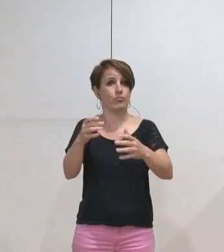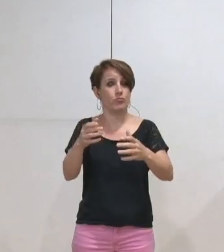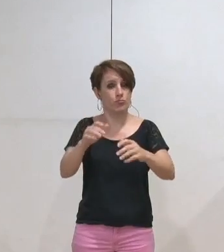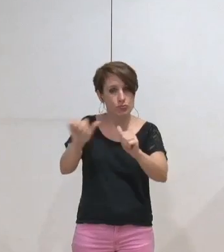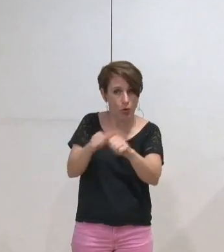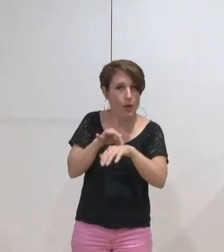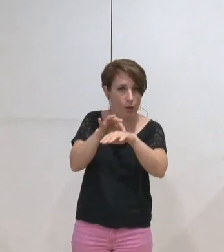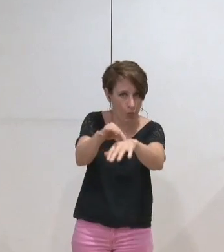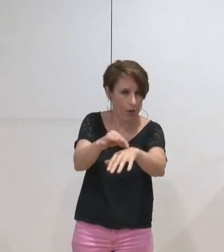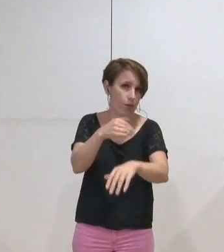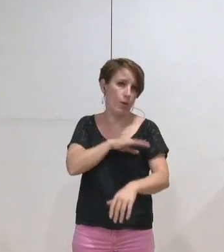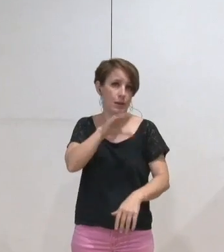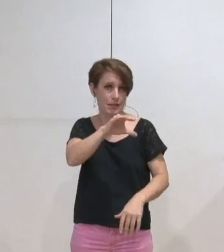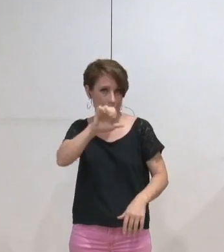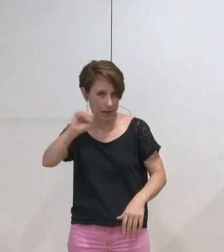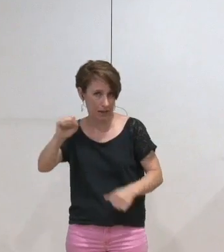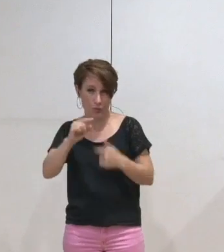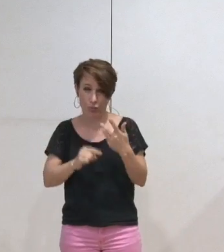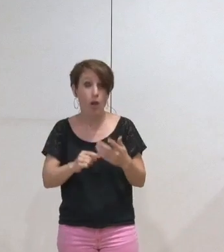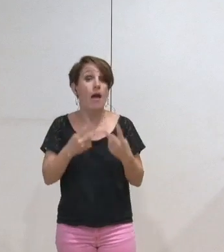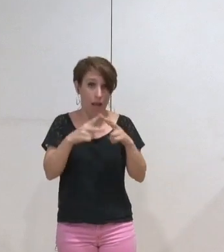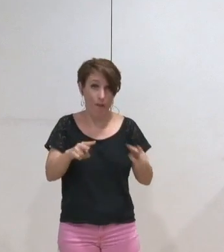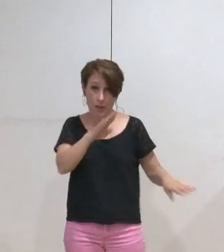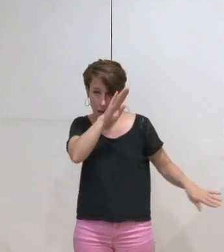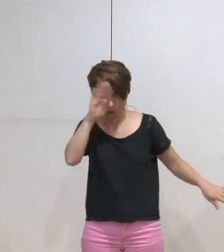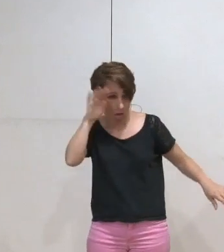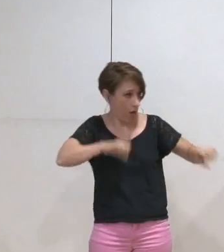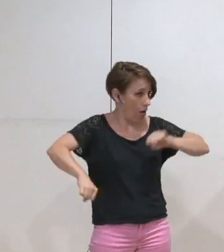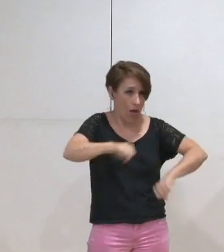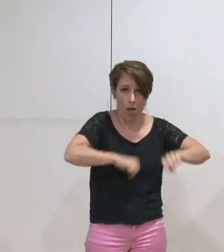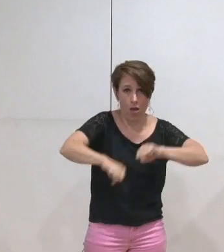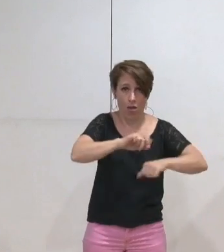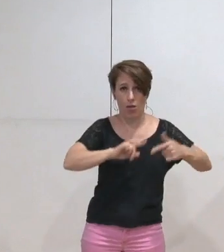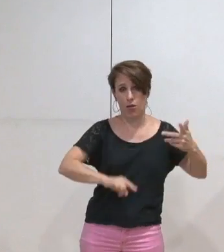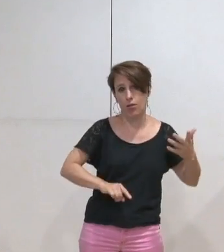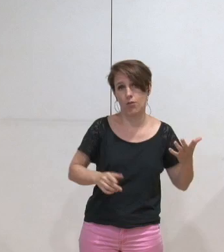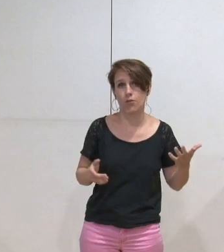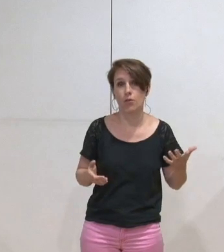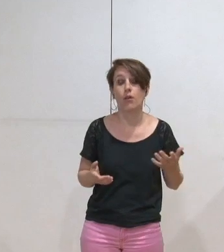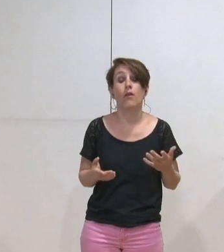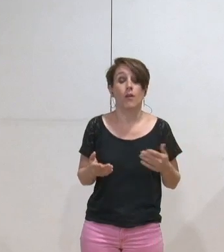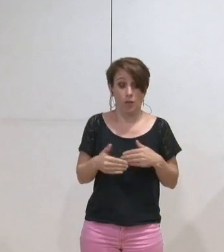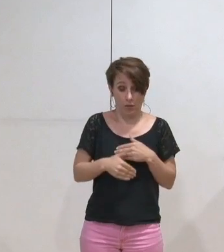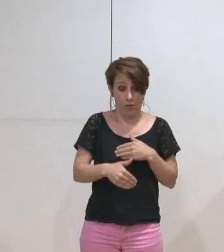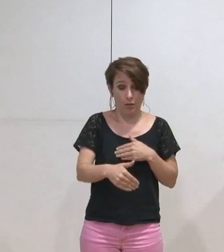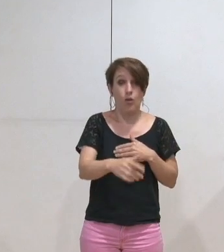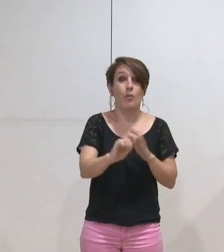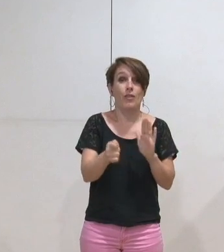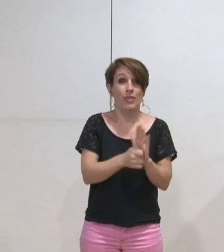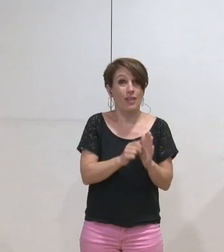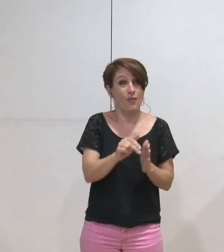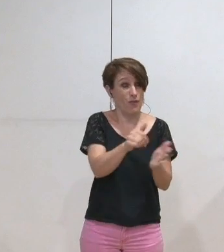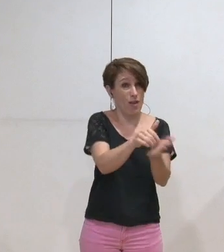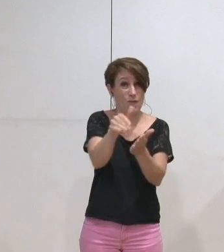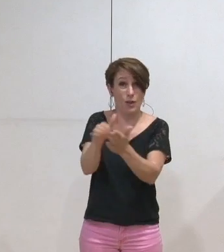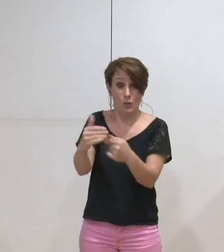et cetera et cetera la ville c'est tout ça elle fait ce qu'elle peut et à quelques semaines de l'évacuation du campement qu'est-ce qu'on constate que pour